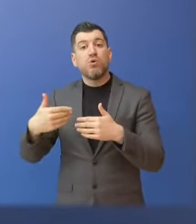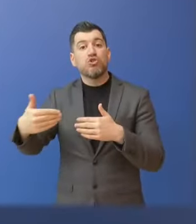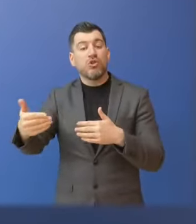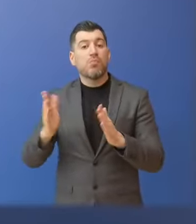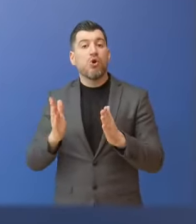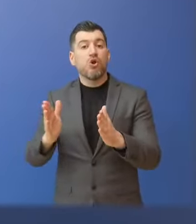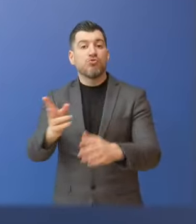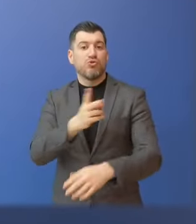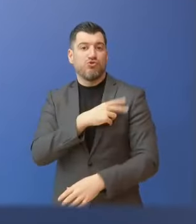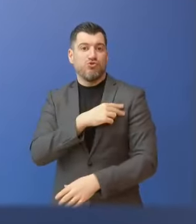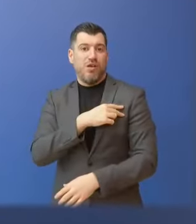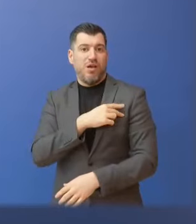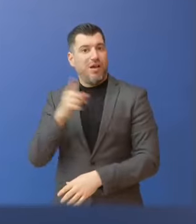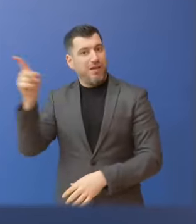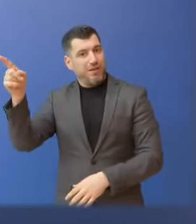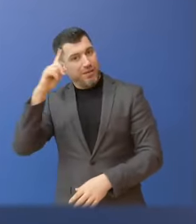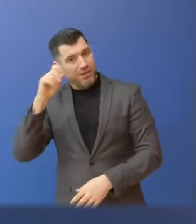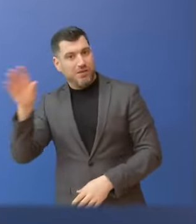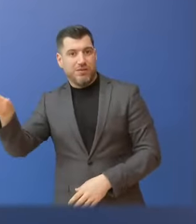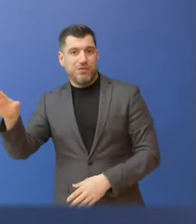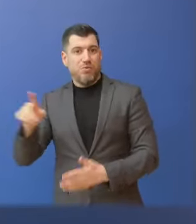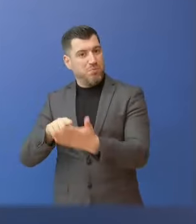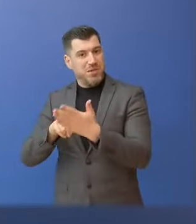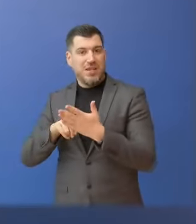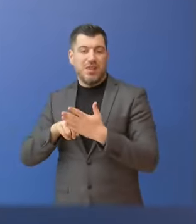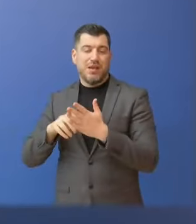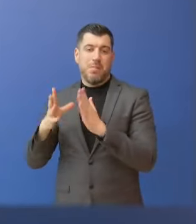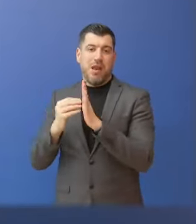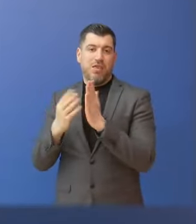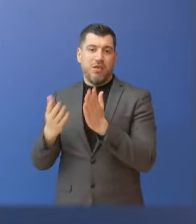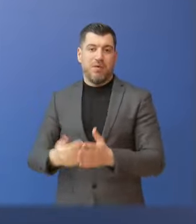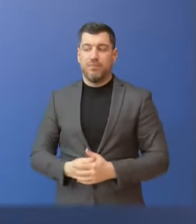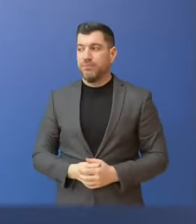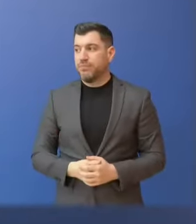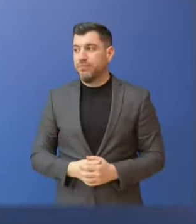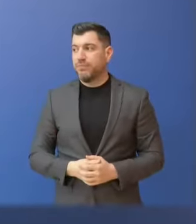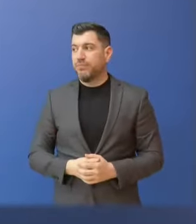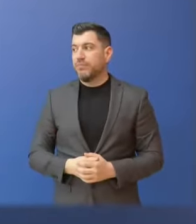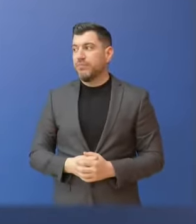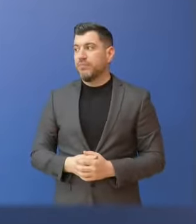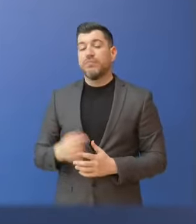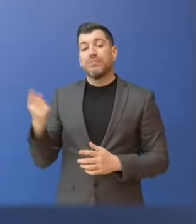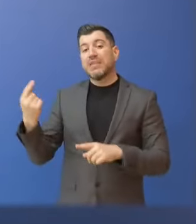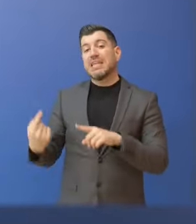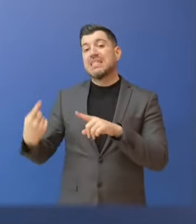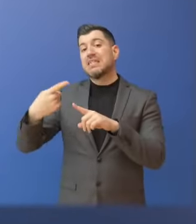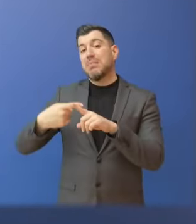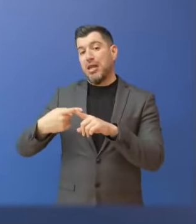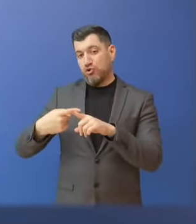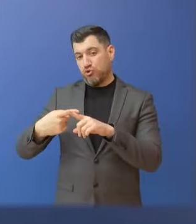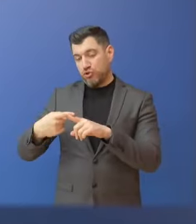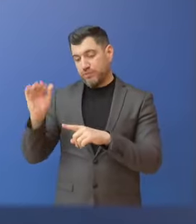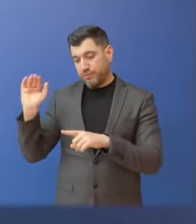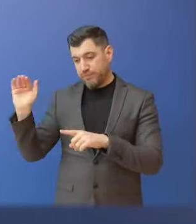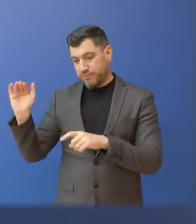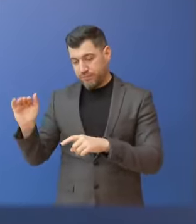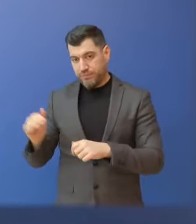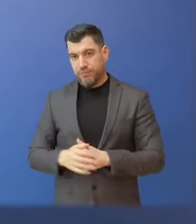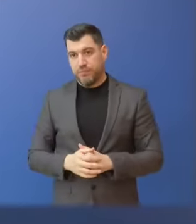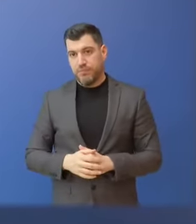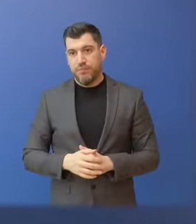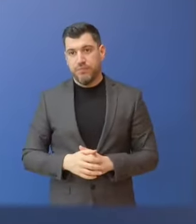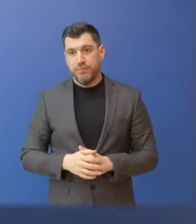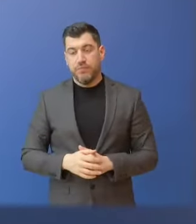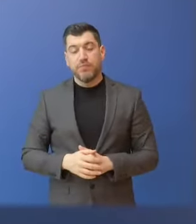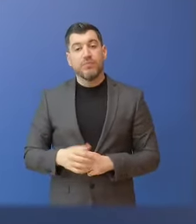πιο λίγο πιο γρήγορα ελάτε τέταρτη ερώτηση πάρα πολύ μικρή συμπλήρωση για αυτό το θέμα διάβασα σε στην καθημερινή της κύπρου